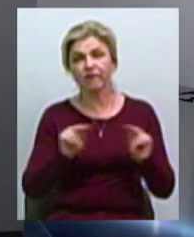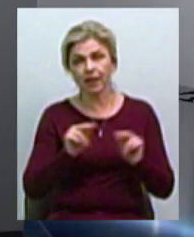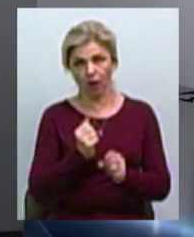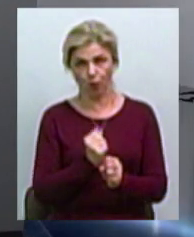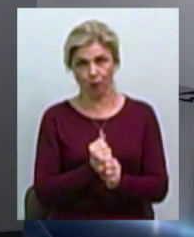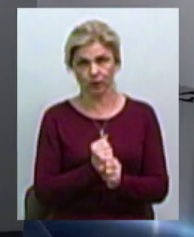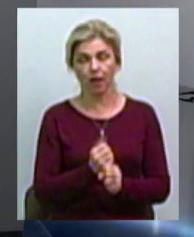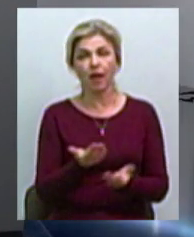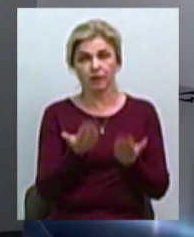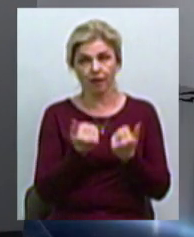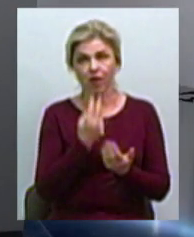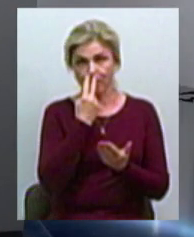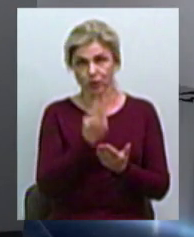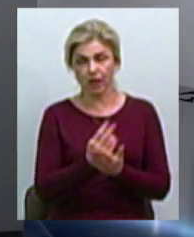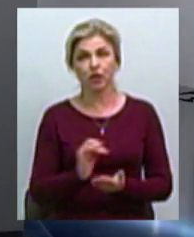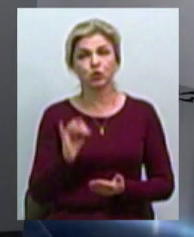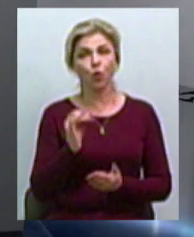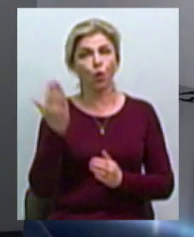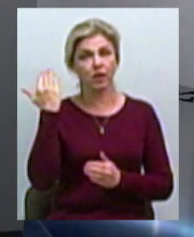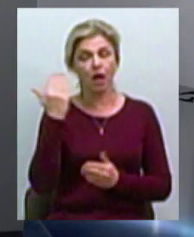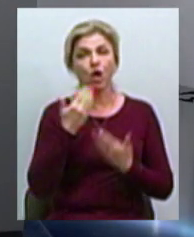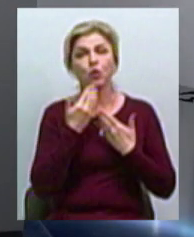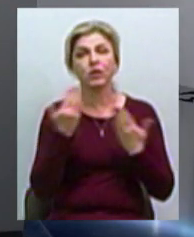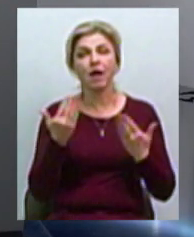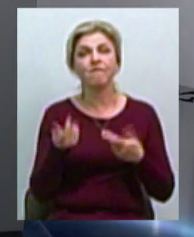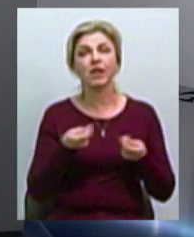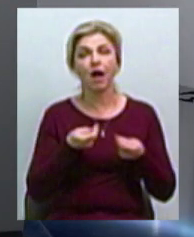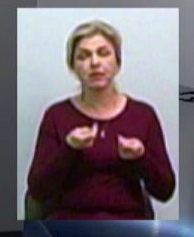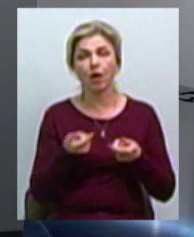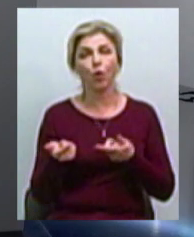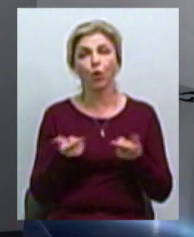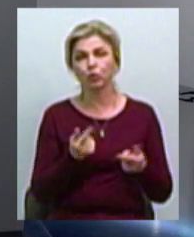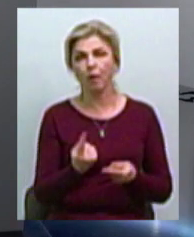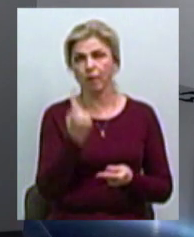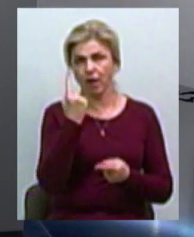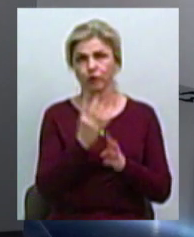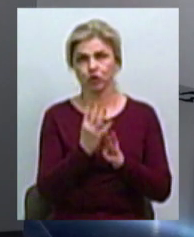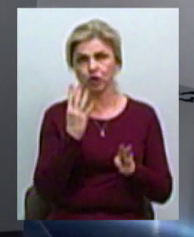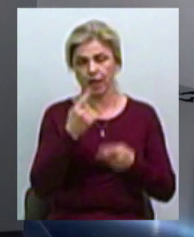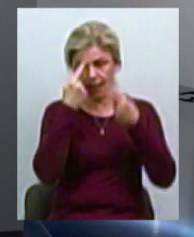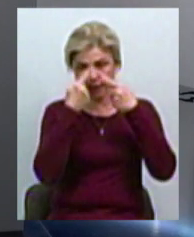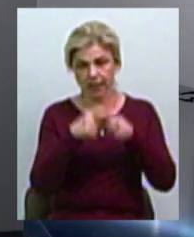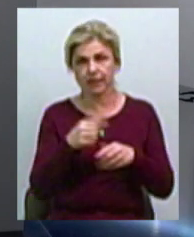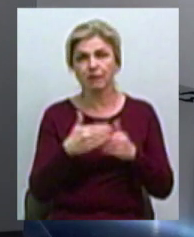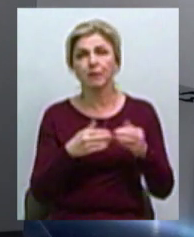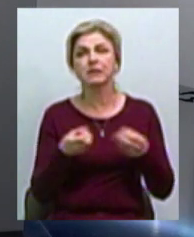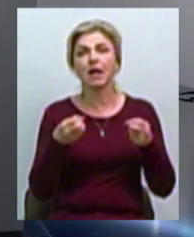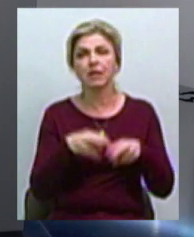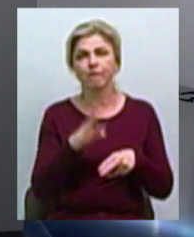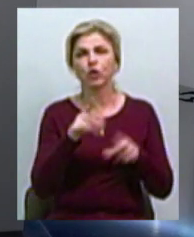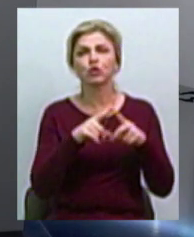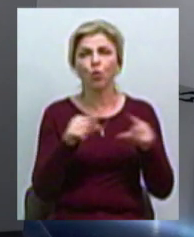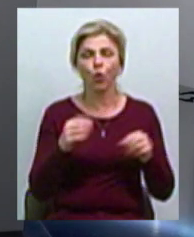робота. Давайте подивимось трохи історію. Радянська влада готувала в першу чергу технічних спеціалістів, фахівців в